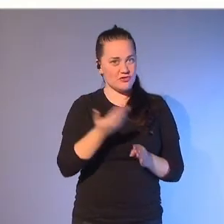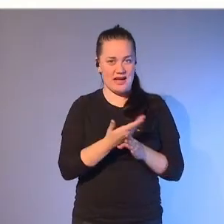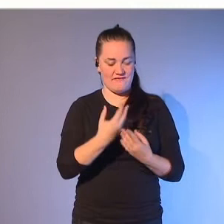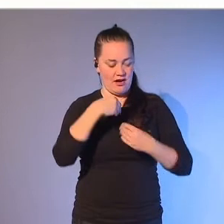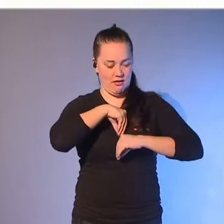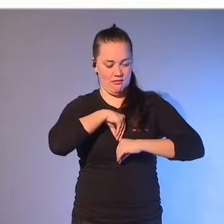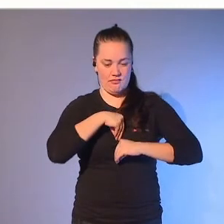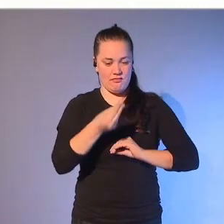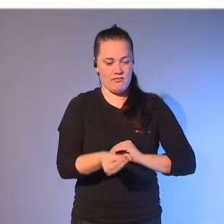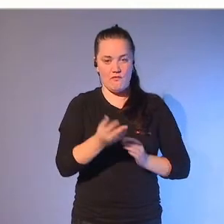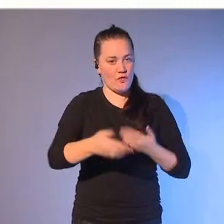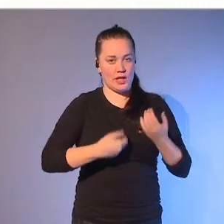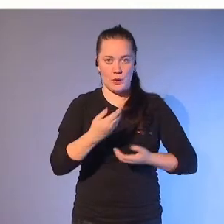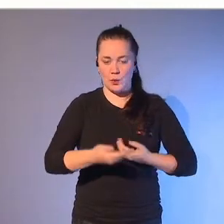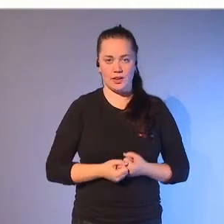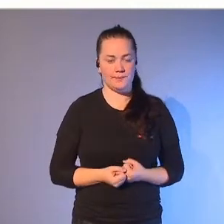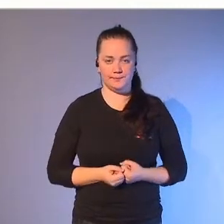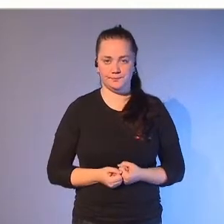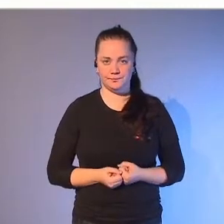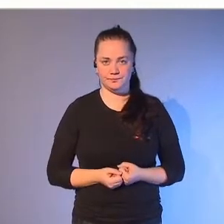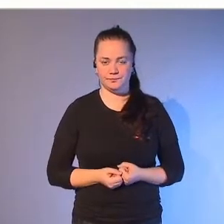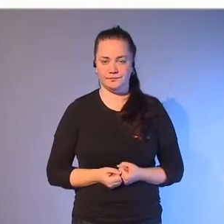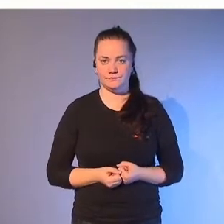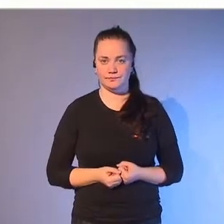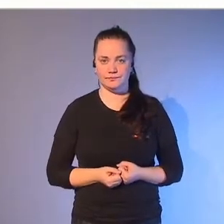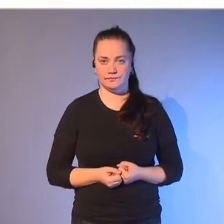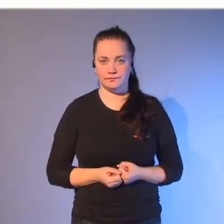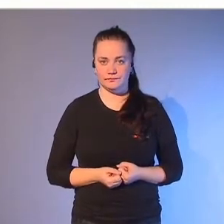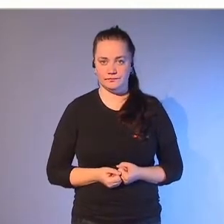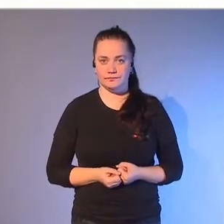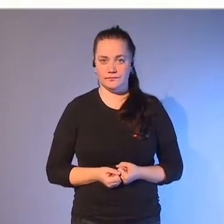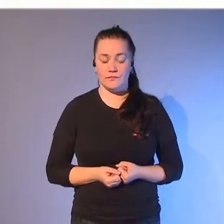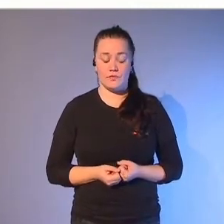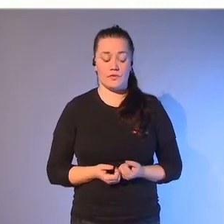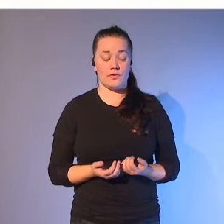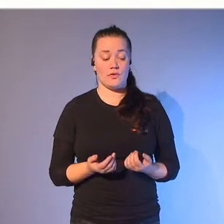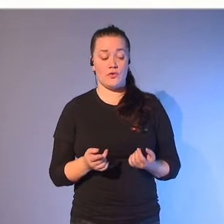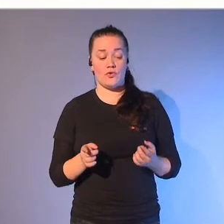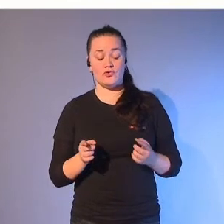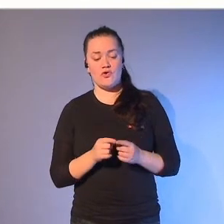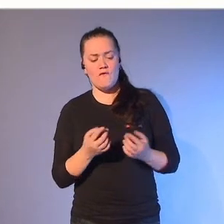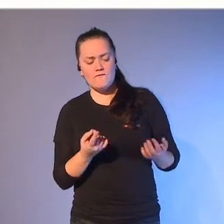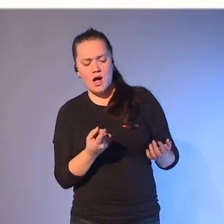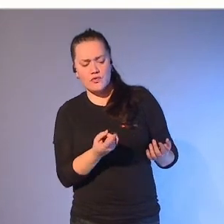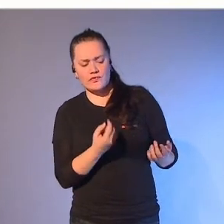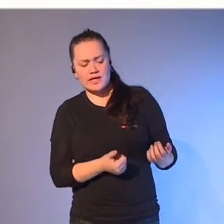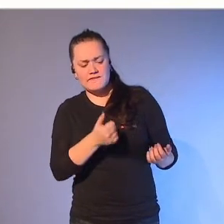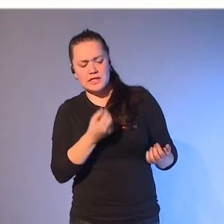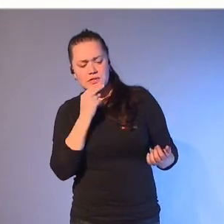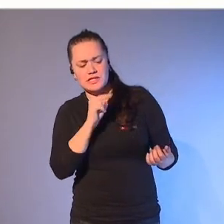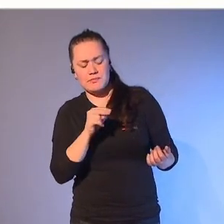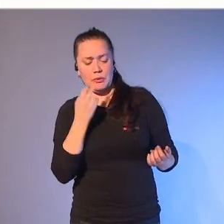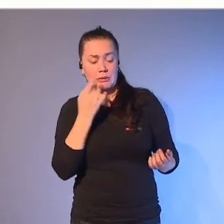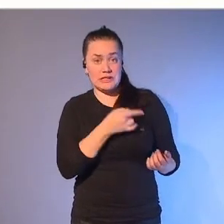har. Og hva er det da som er viktig å se på av utfordringer for elevene når de skal ta i